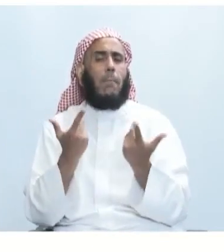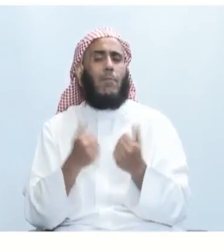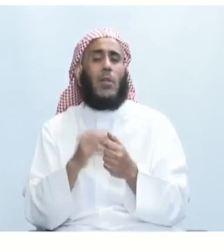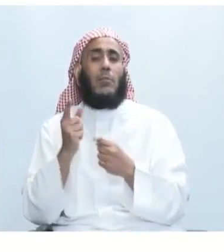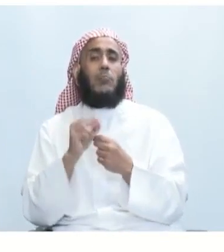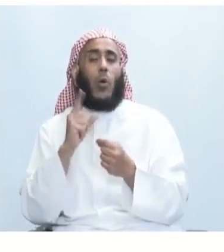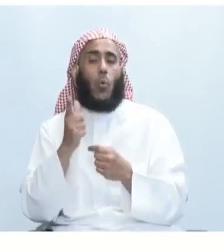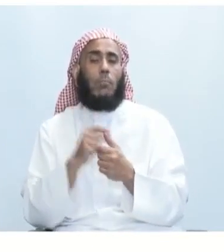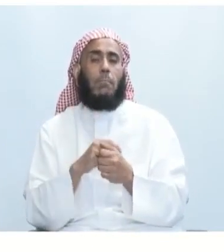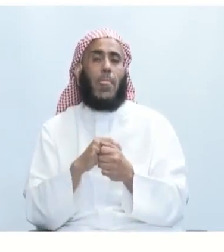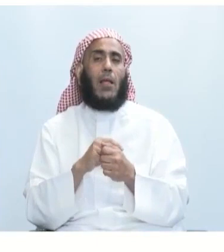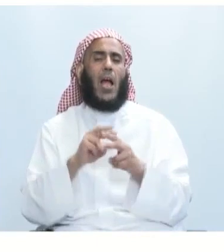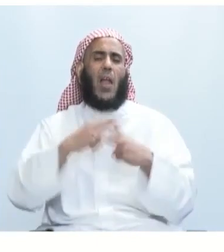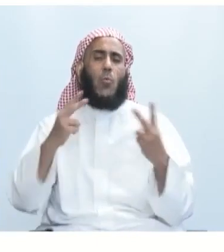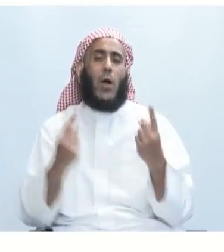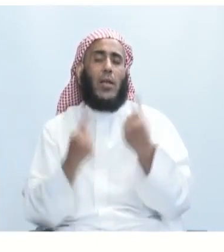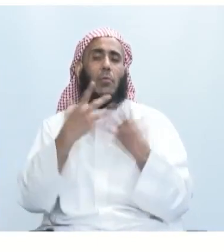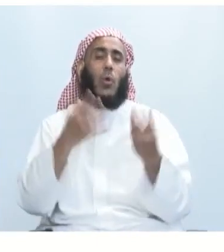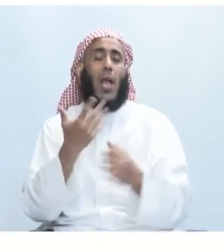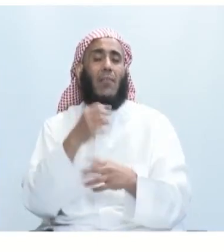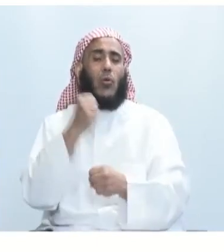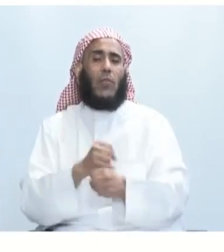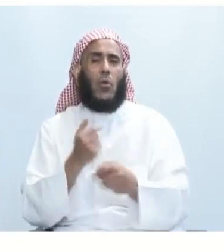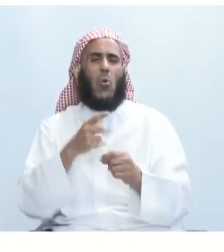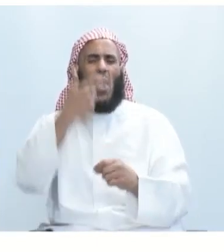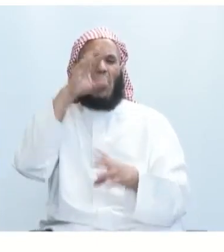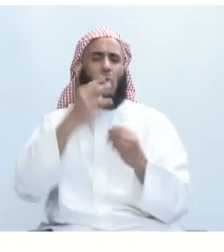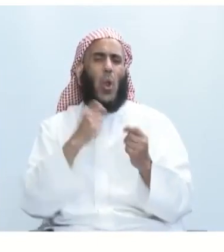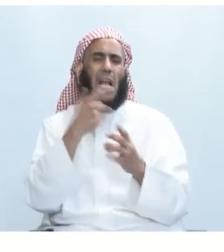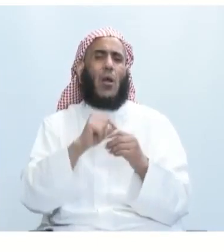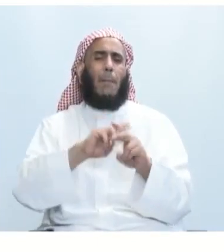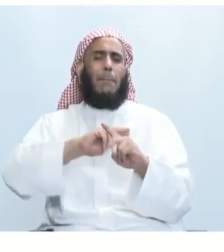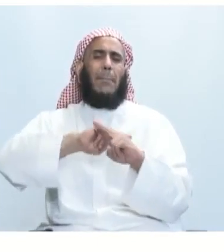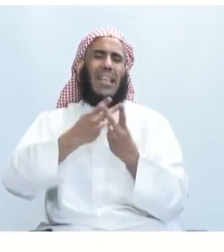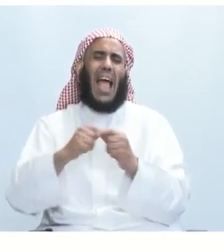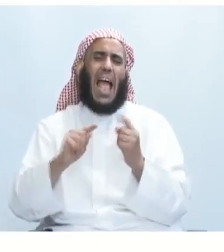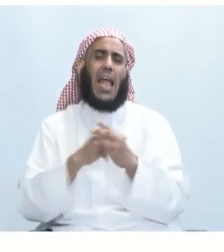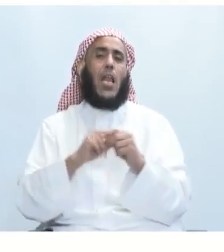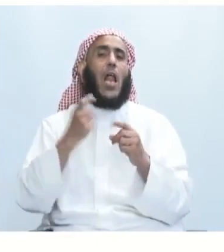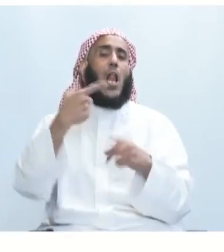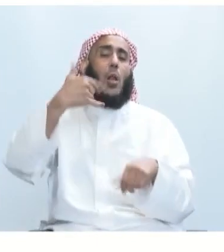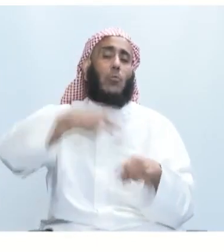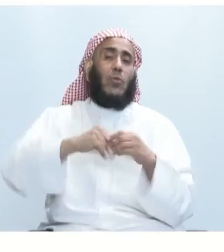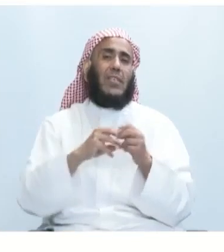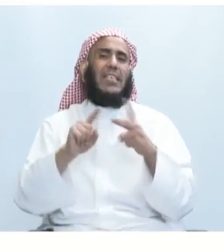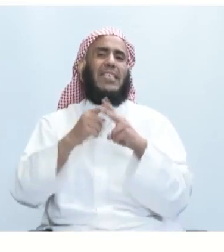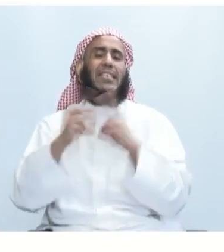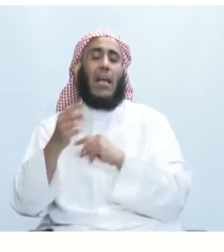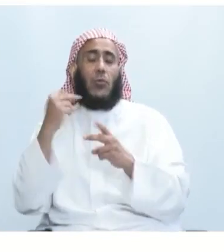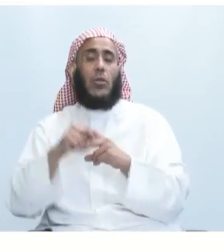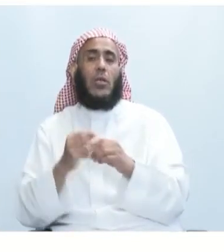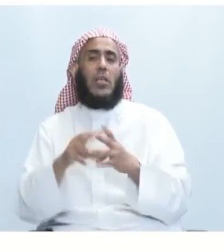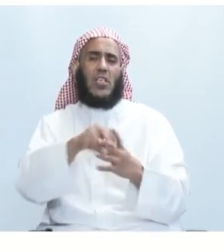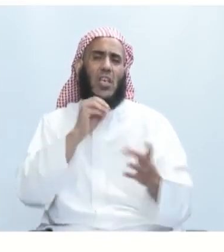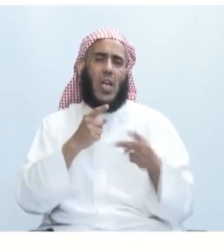مثلا تقول انواع النباتات وكيف نحافظ عليها وما امراضها وطرق علاجها بداءل البترول في الاقتصاد السعودي مثلا الصناعه استخراج